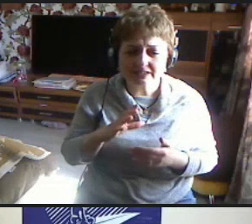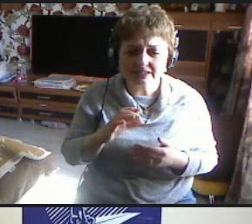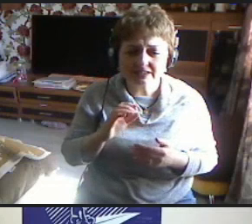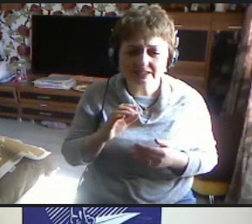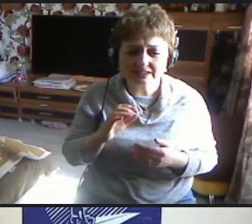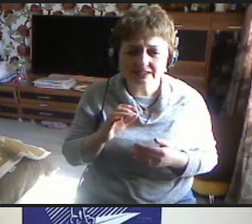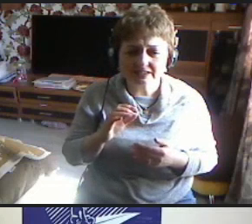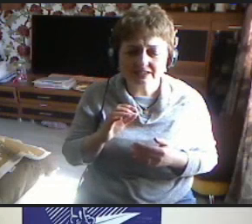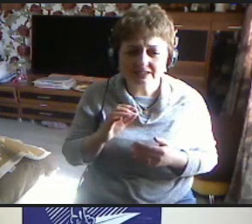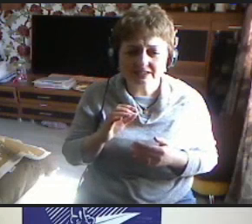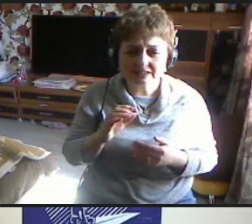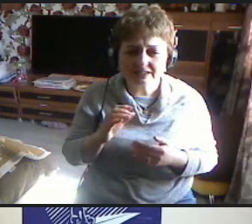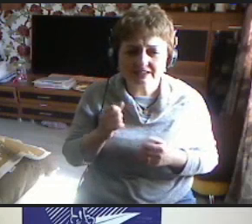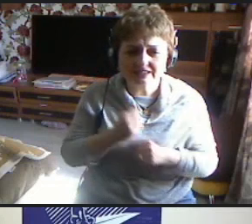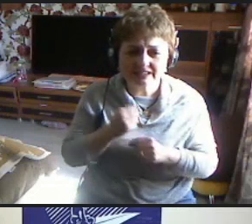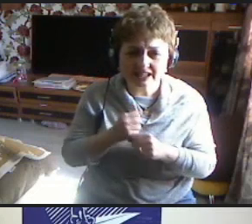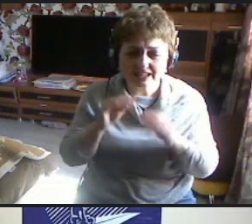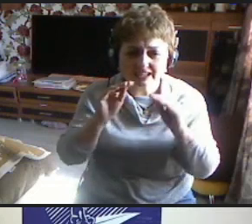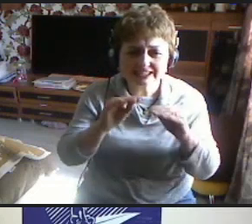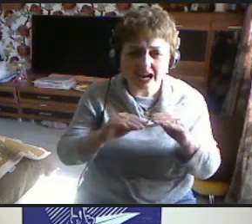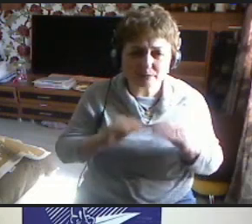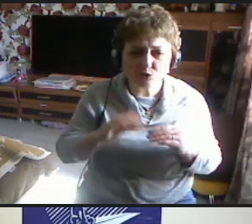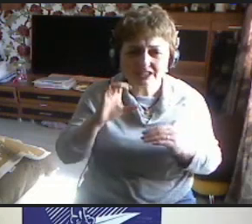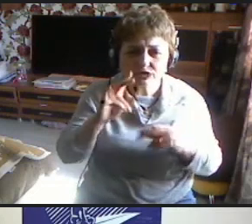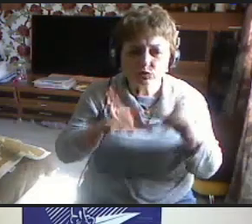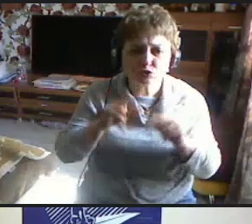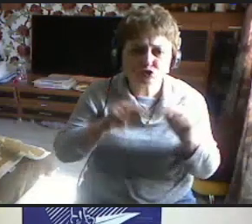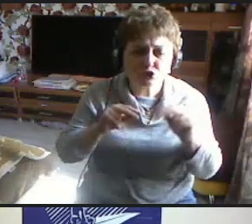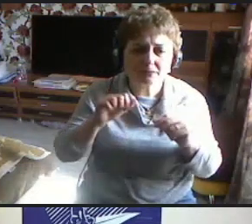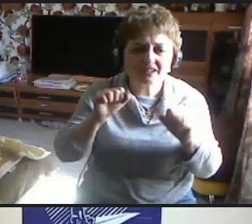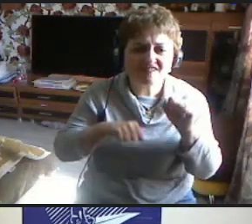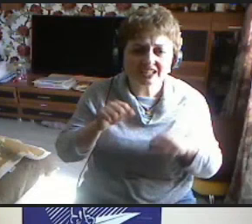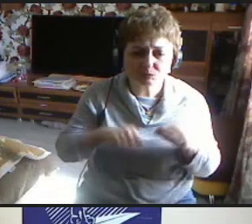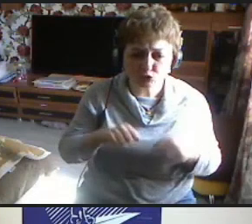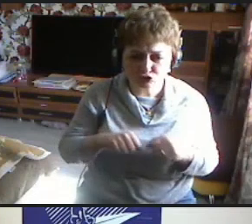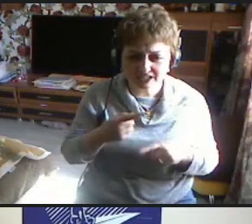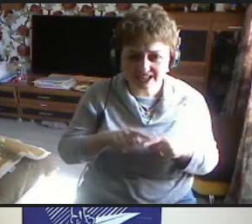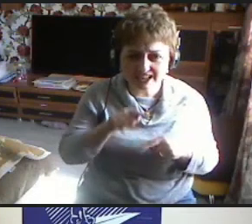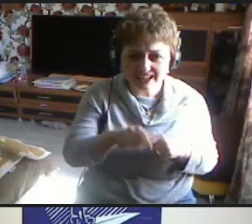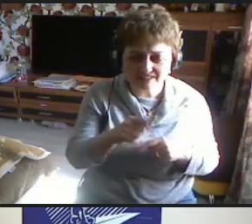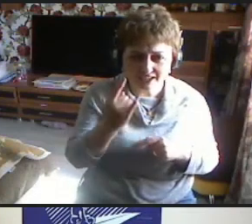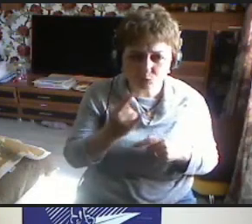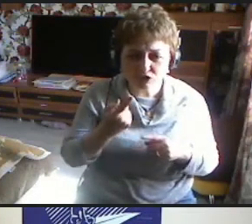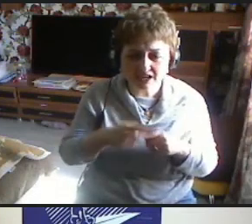быть сделана и разработана с учетом возможностей этого ребенка, который имеет некие особенности и